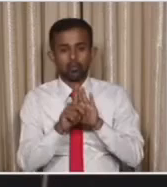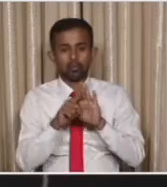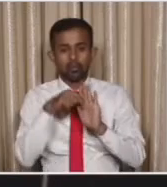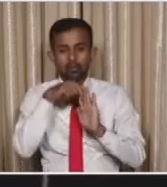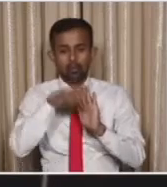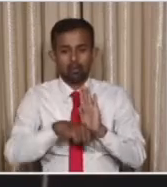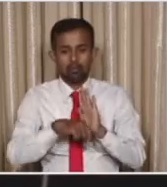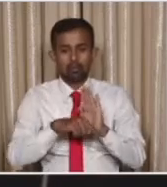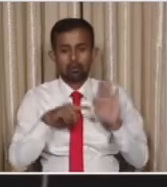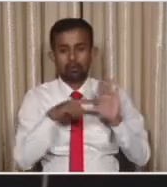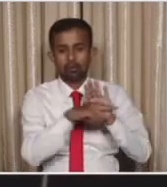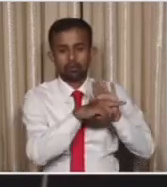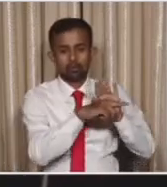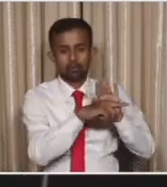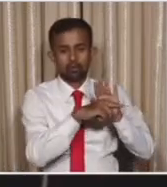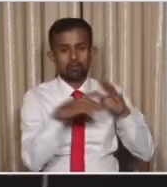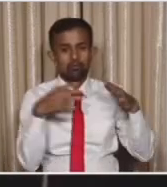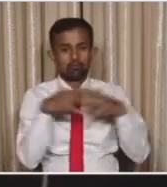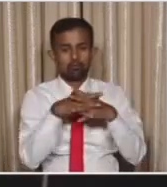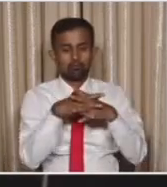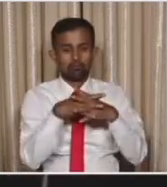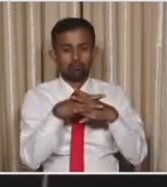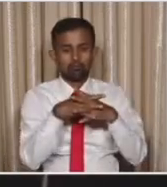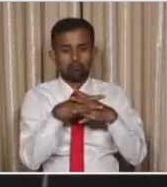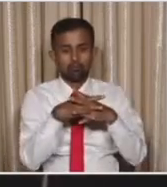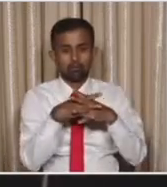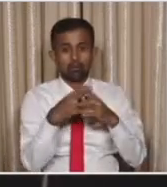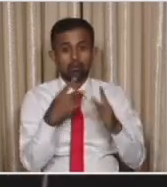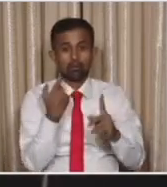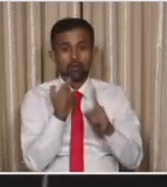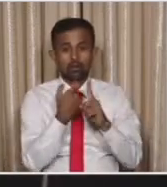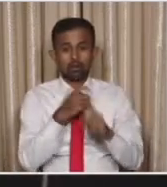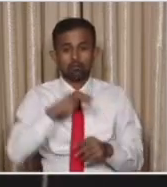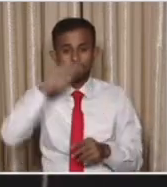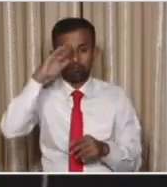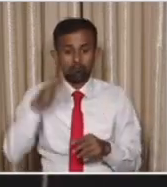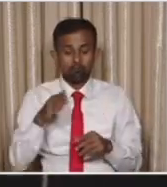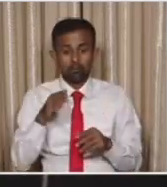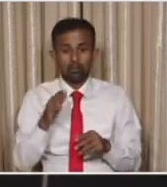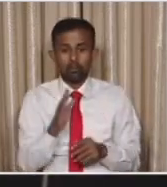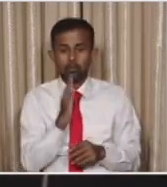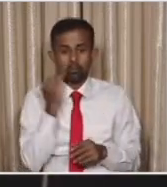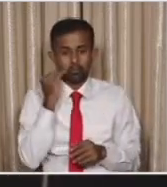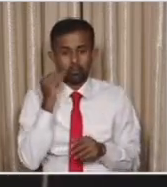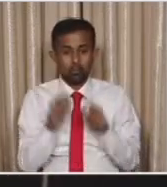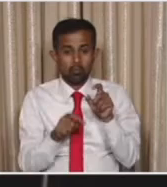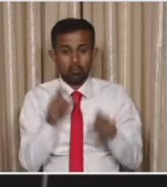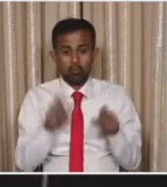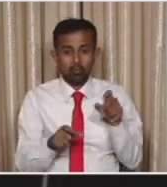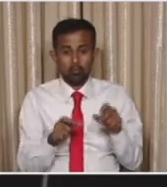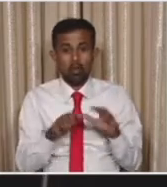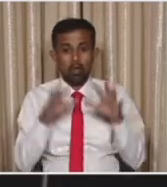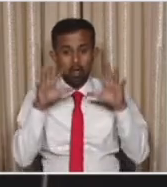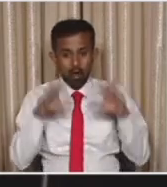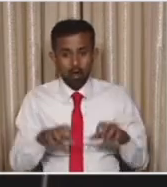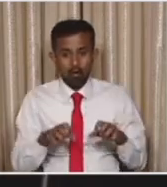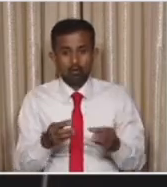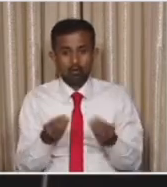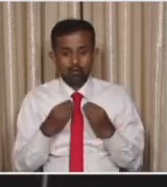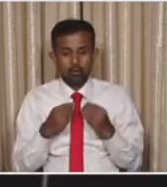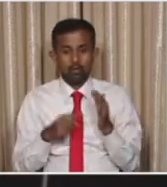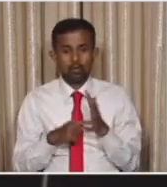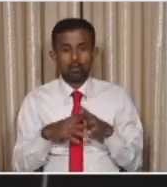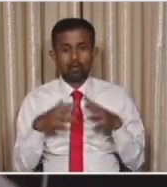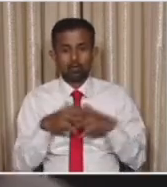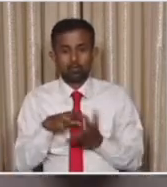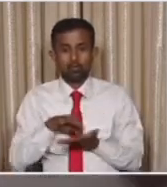දකුණේත් නැගෙනහිරත් බටහිරත් කන්ද උඩ රටත් මේ රටේ අහිංසක ජනයාට අයිති විය යුතු නීතිමය